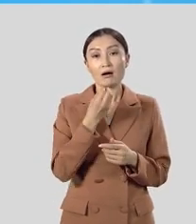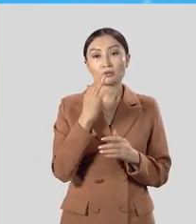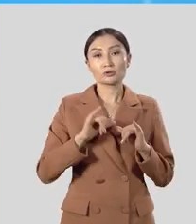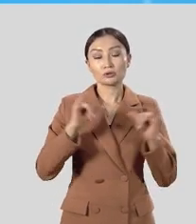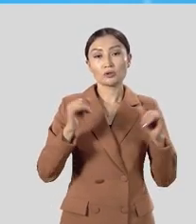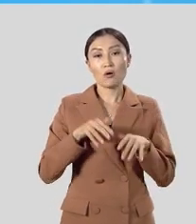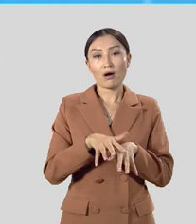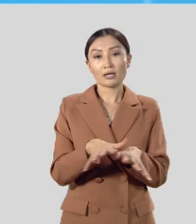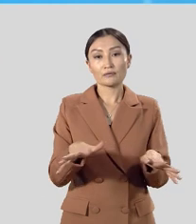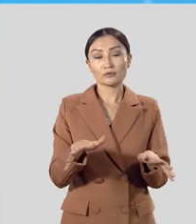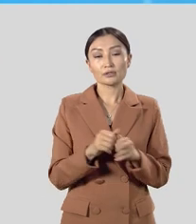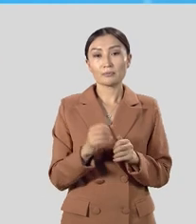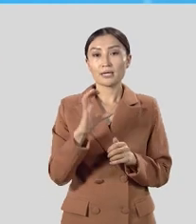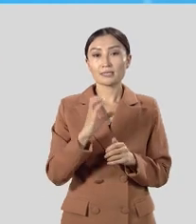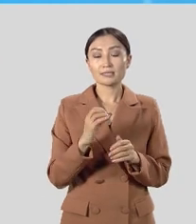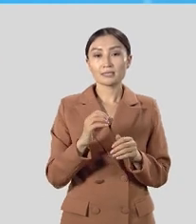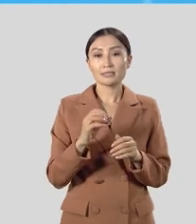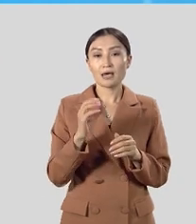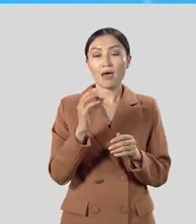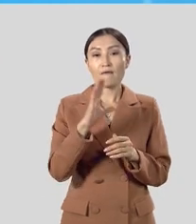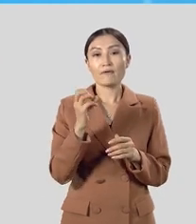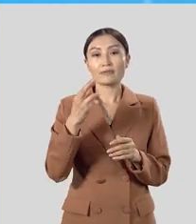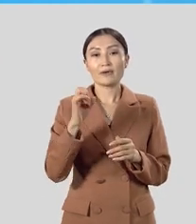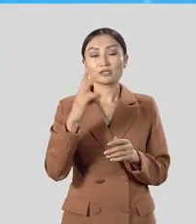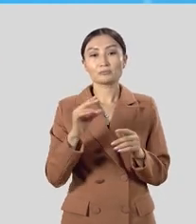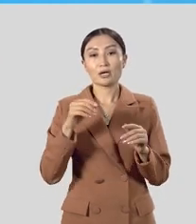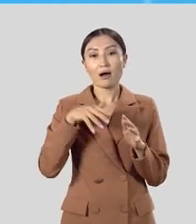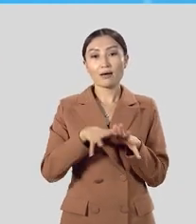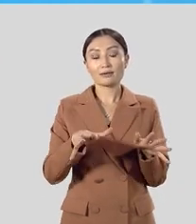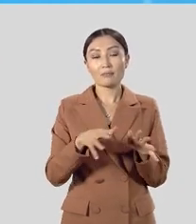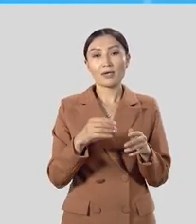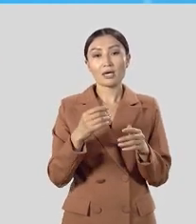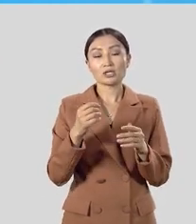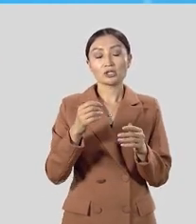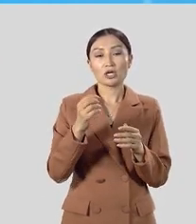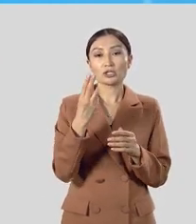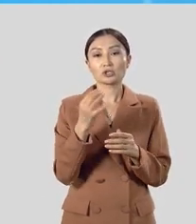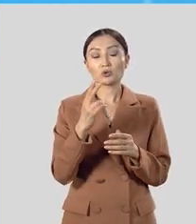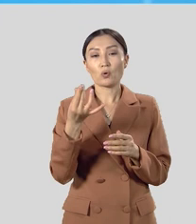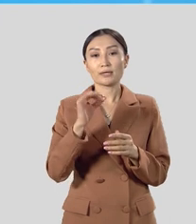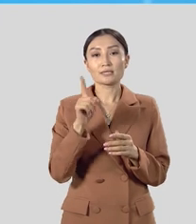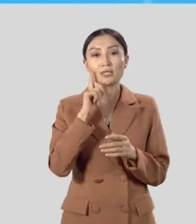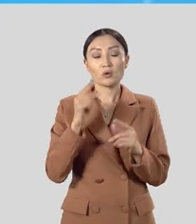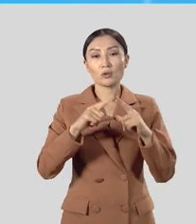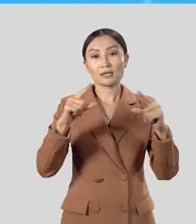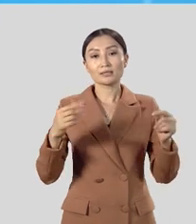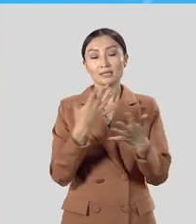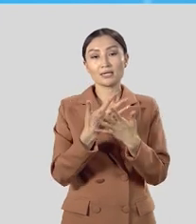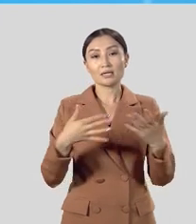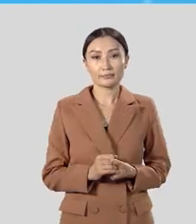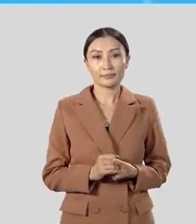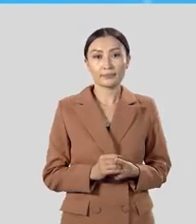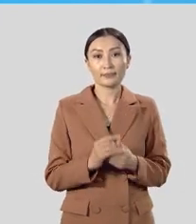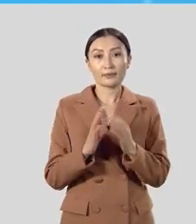развитую корневую систему с ветвящимися корнями, а также широкие, плоские и зеленые листья разнообразной